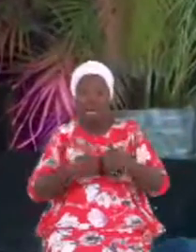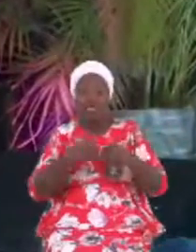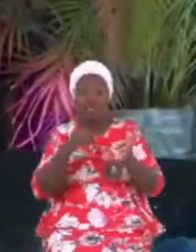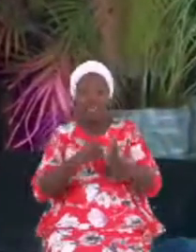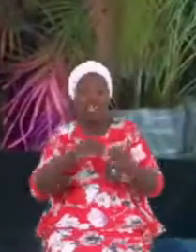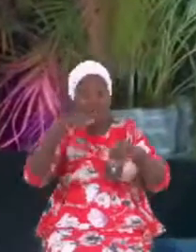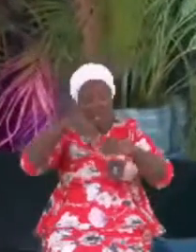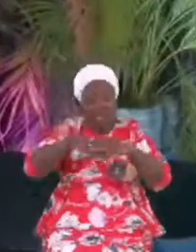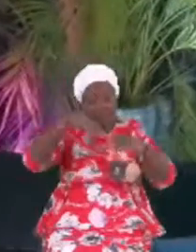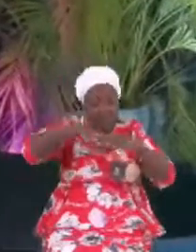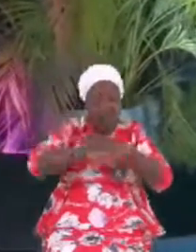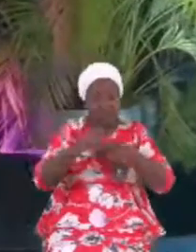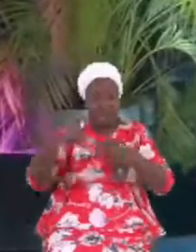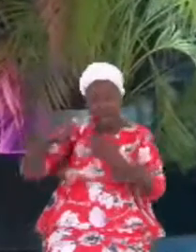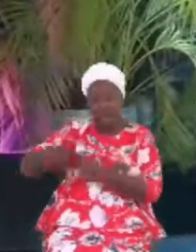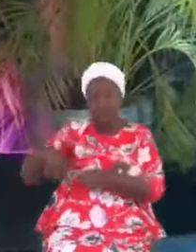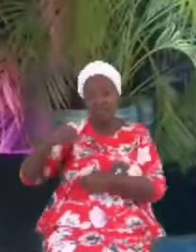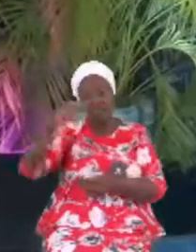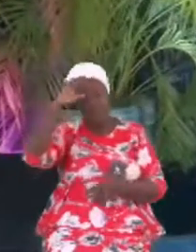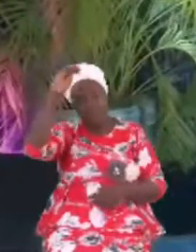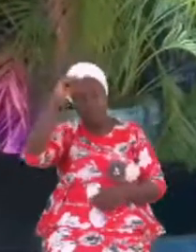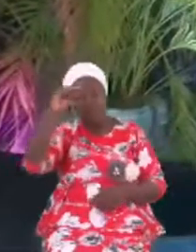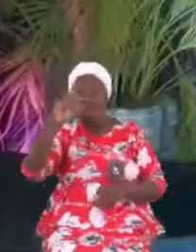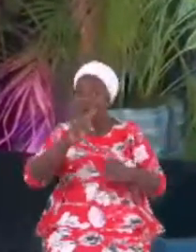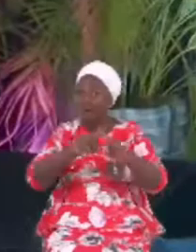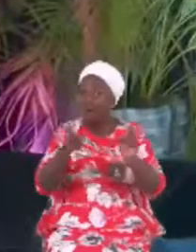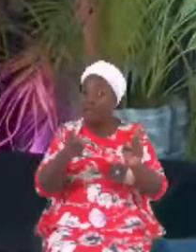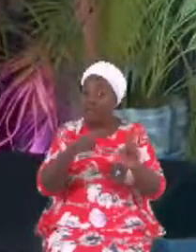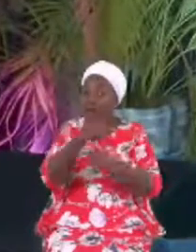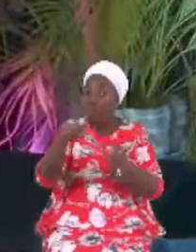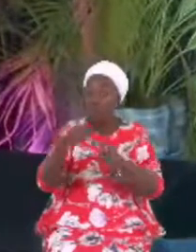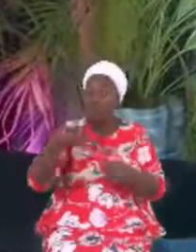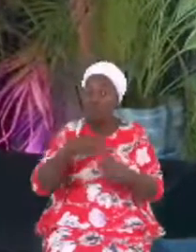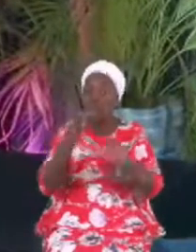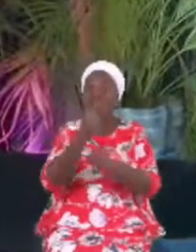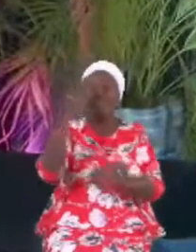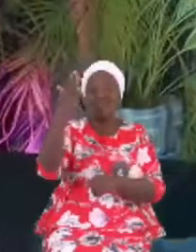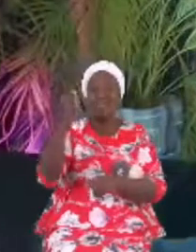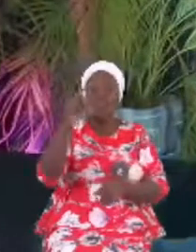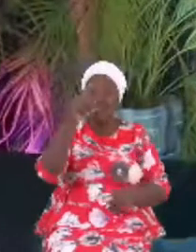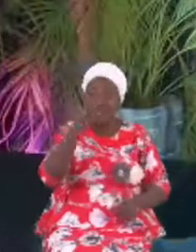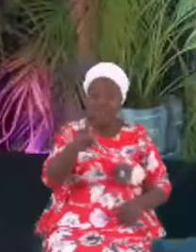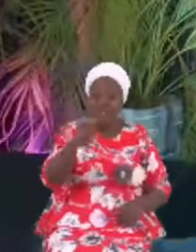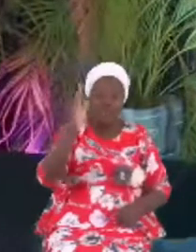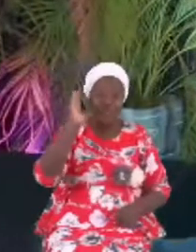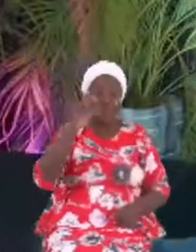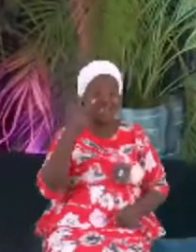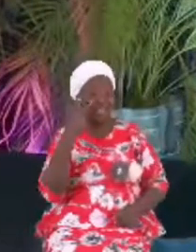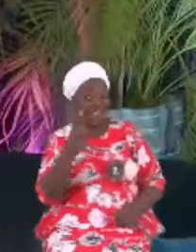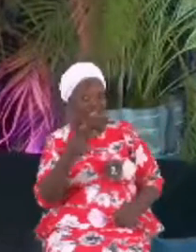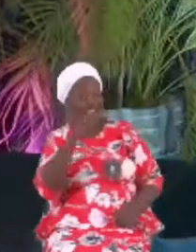et cela n'est point monté au cœur de l'homme. Mais quand tu seras là-bas, tu verras,